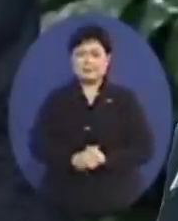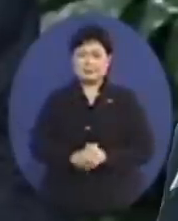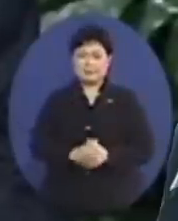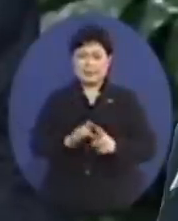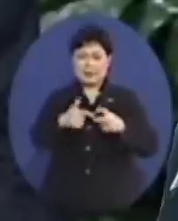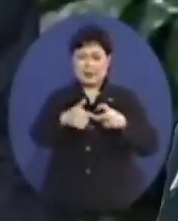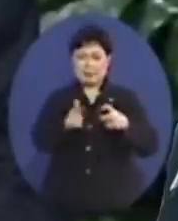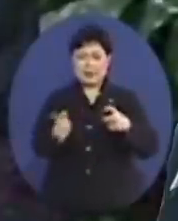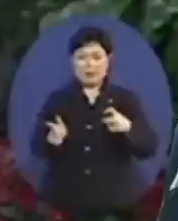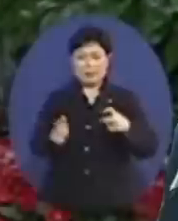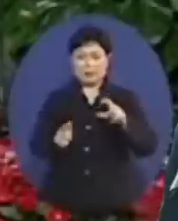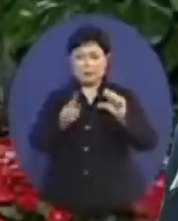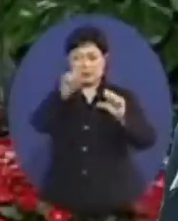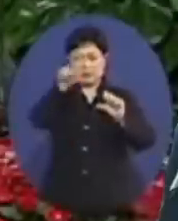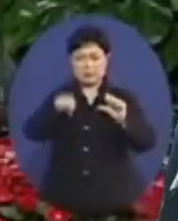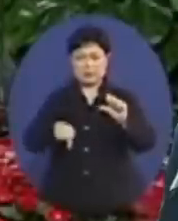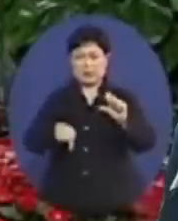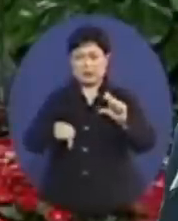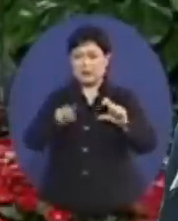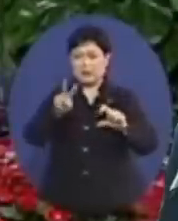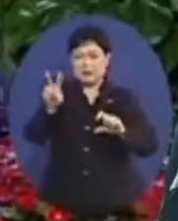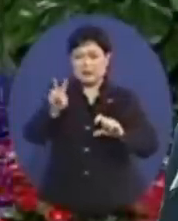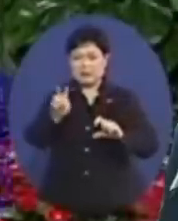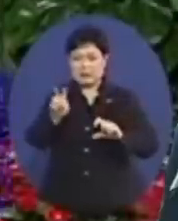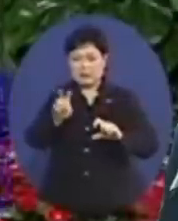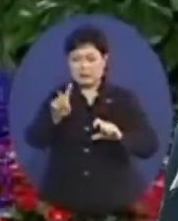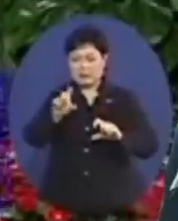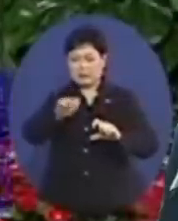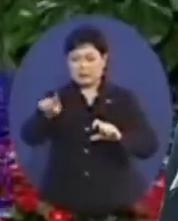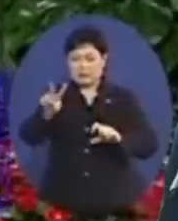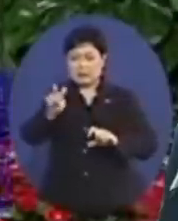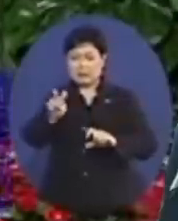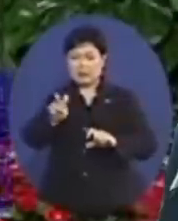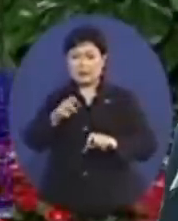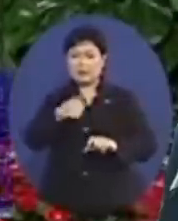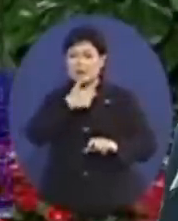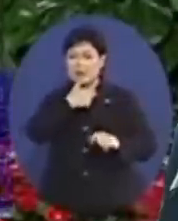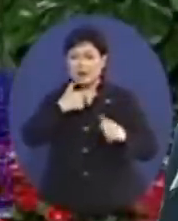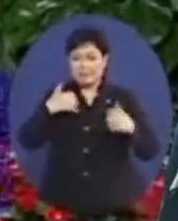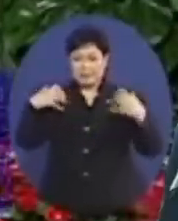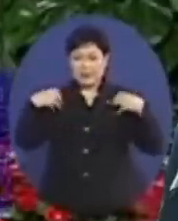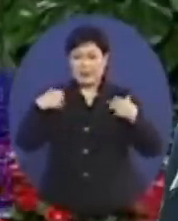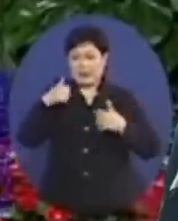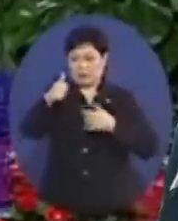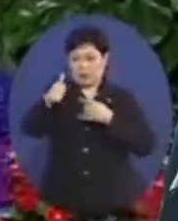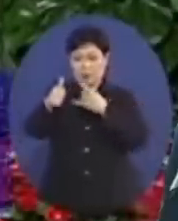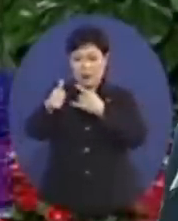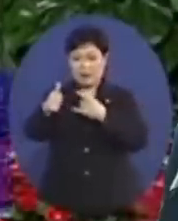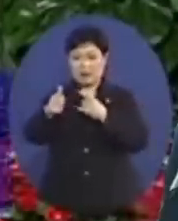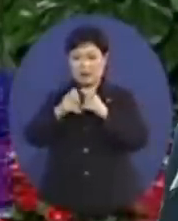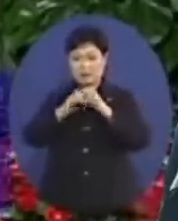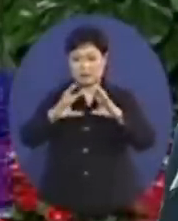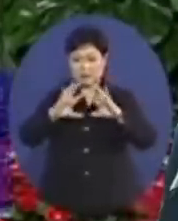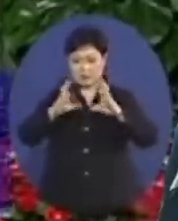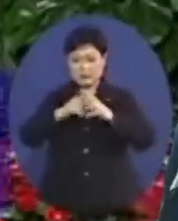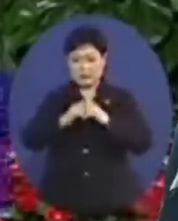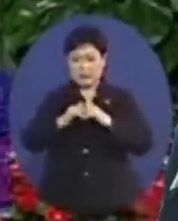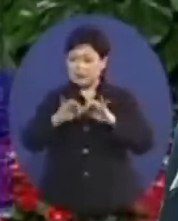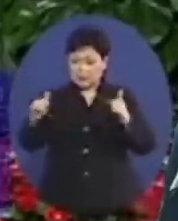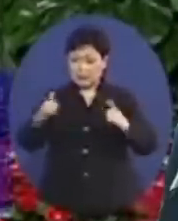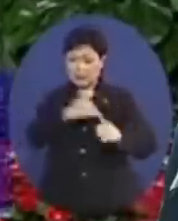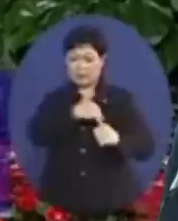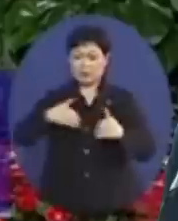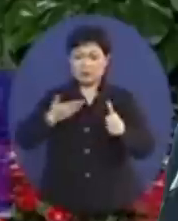마가복음 15장 15절로 20절에 보면 빌라도가 무리에게 만족을 주고자 하여 바라바는 놓아주고 예수는 채찍질하고 십자가에 못